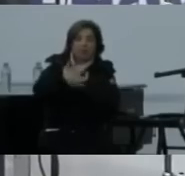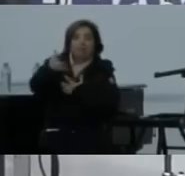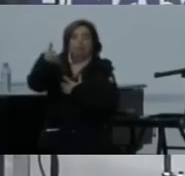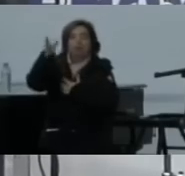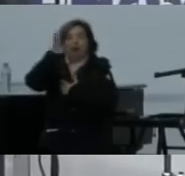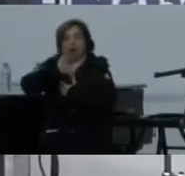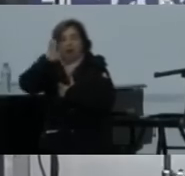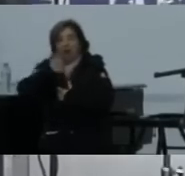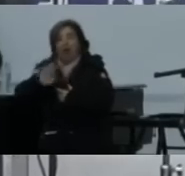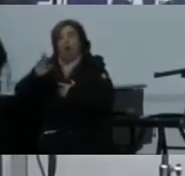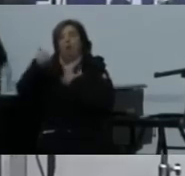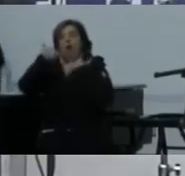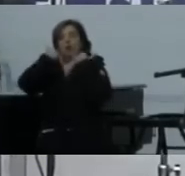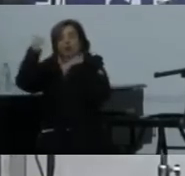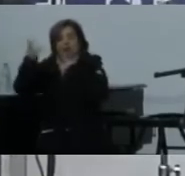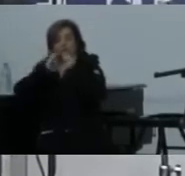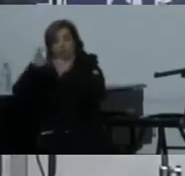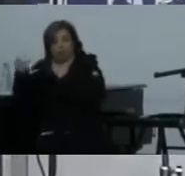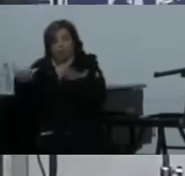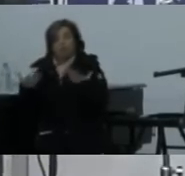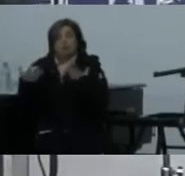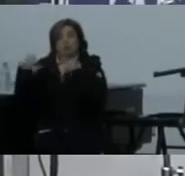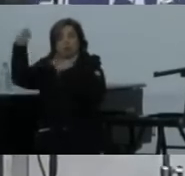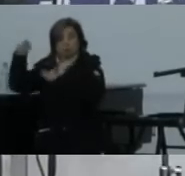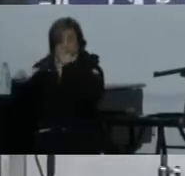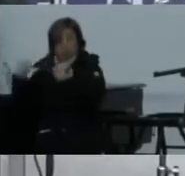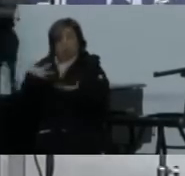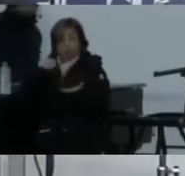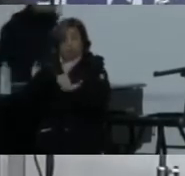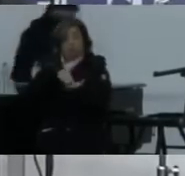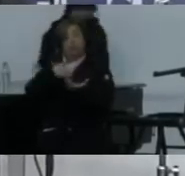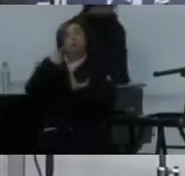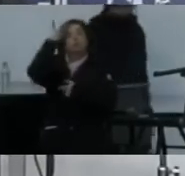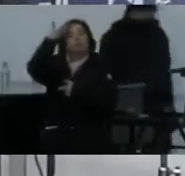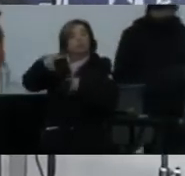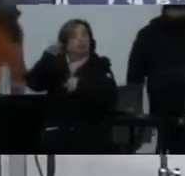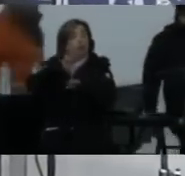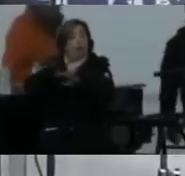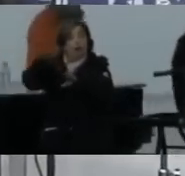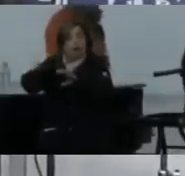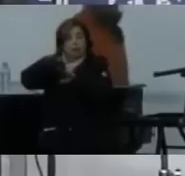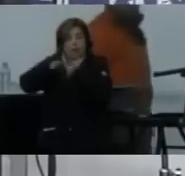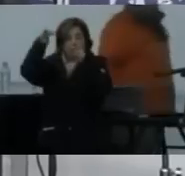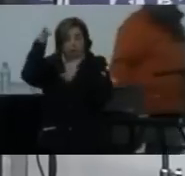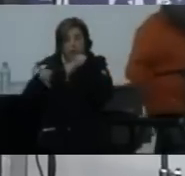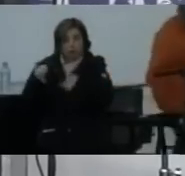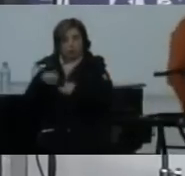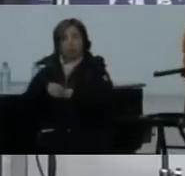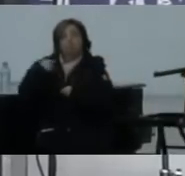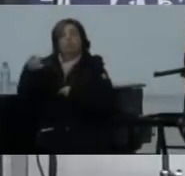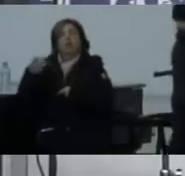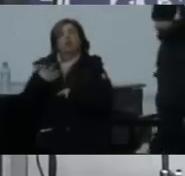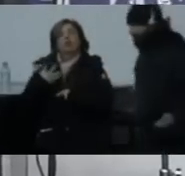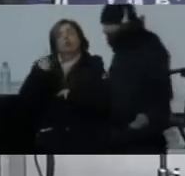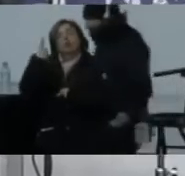di giustizia, perché abbiamo uno dei più grandi esperti di giustizia. Abbiamo un architetto che fa cose meravigliose di